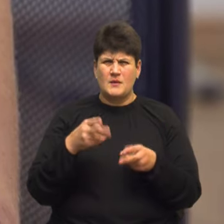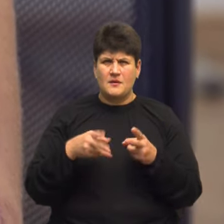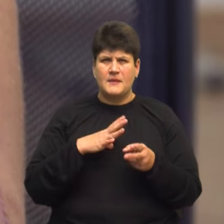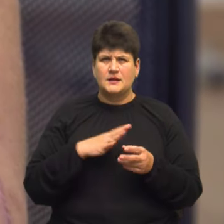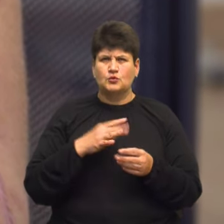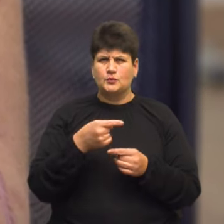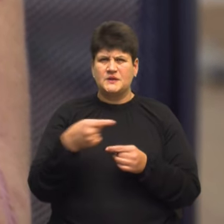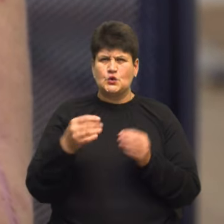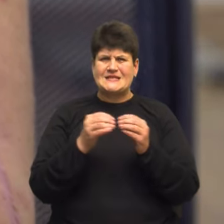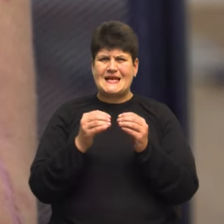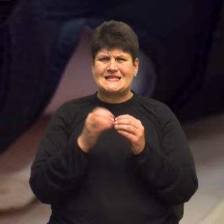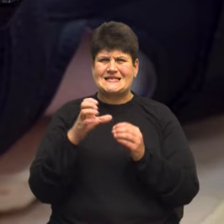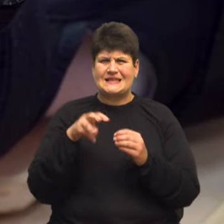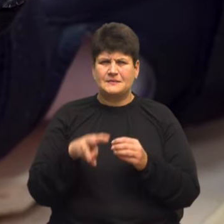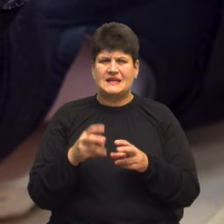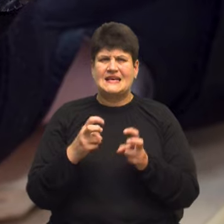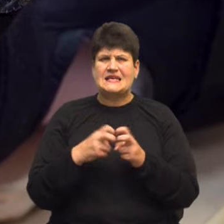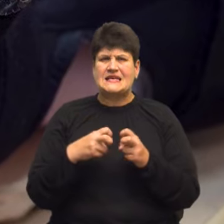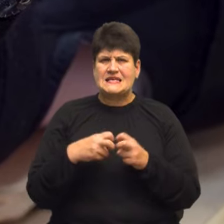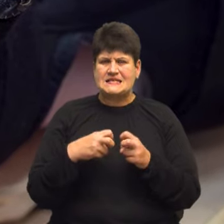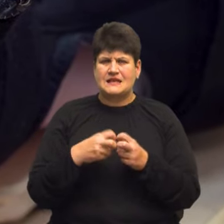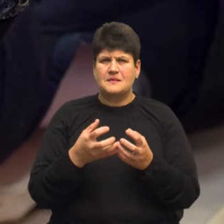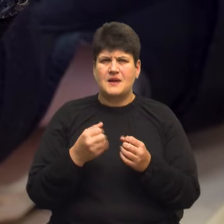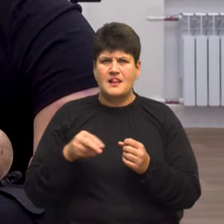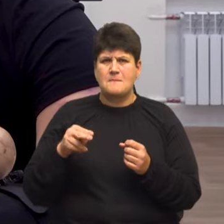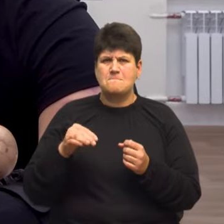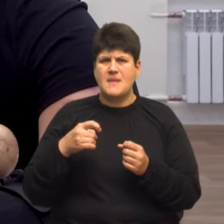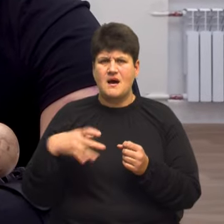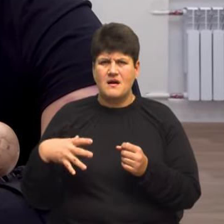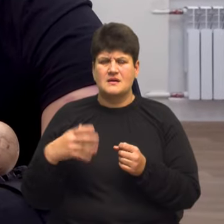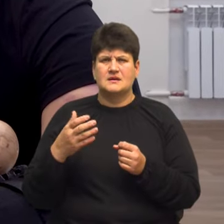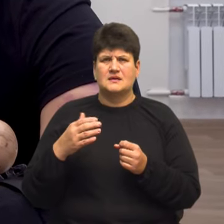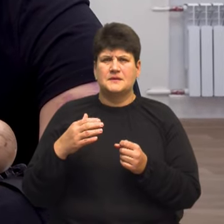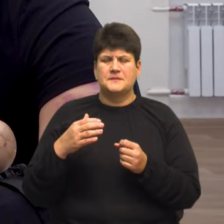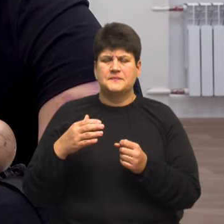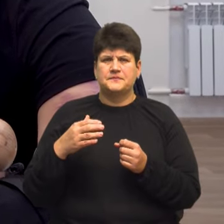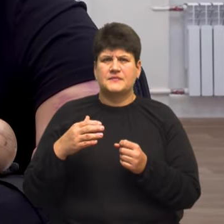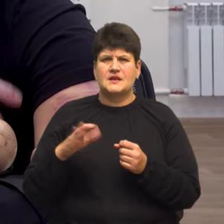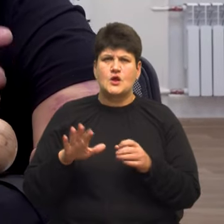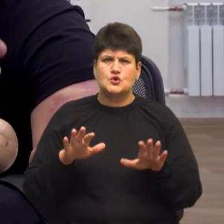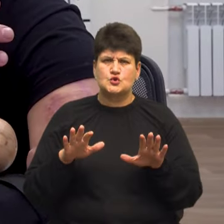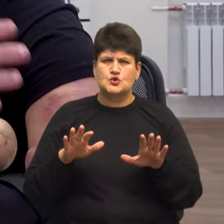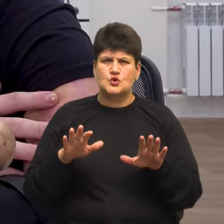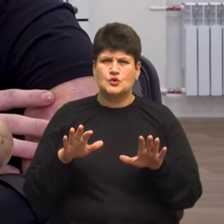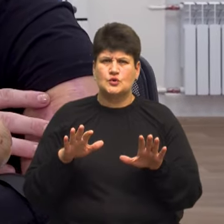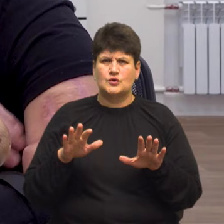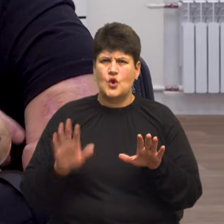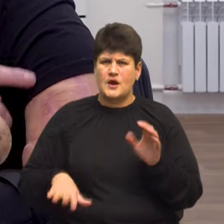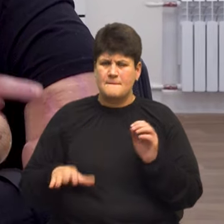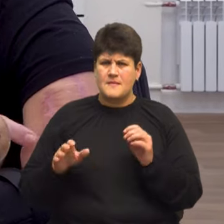сантиметрів кістки. Брали кістку з паху, брали нерв з правої ноги.